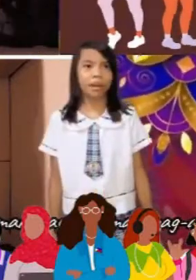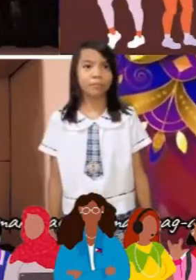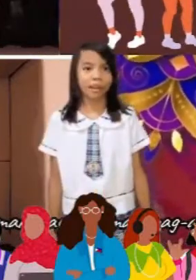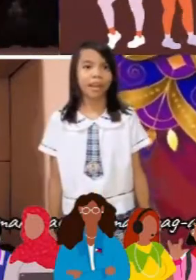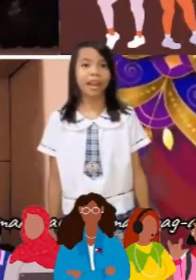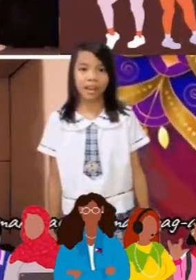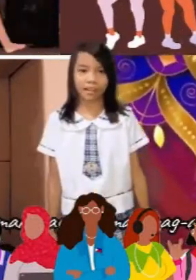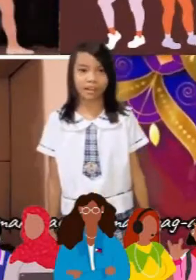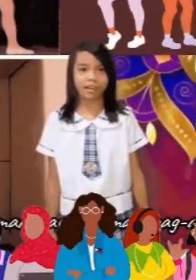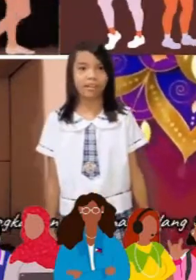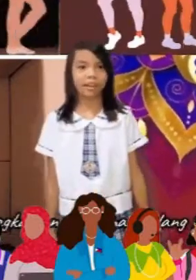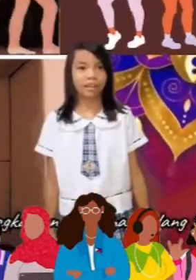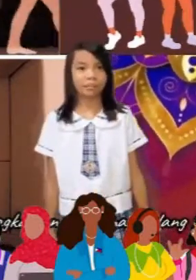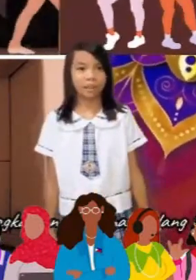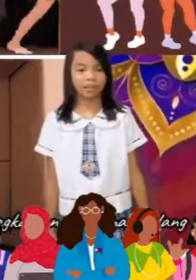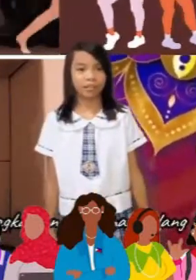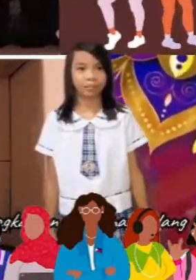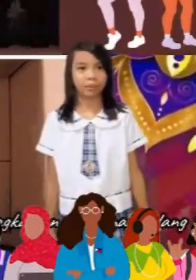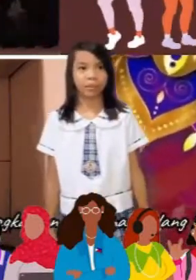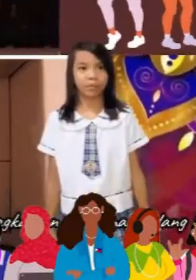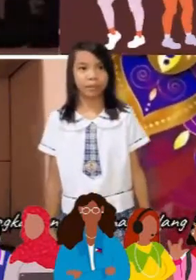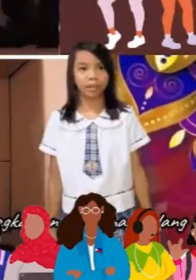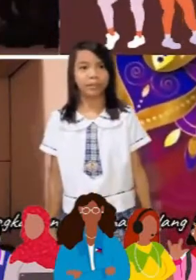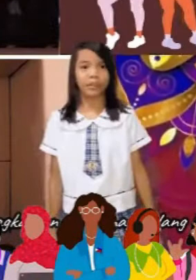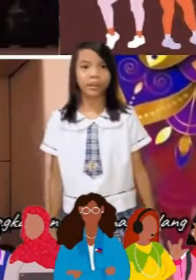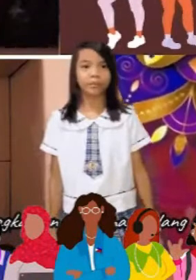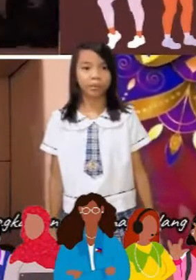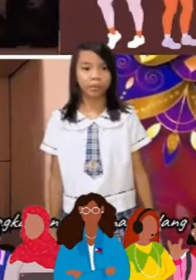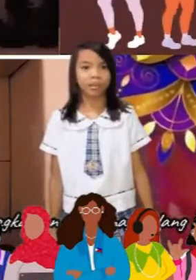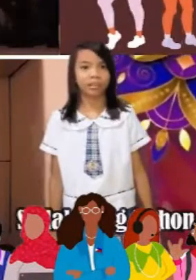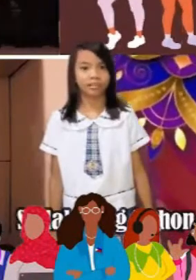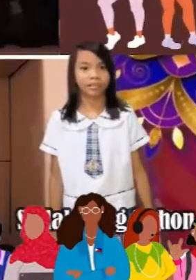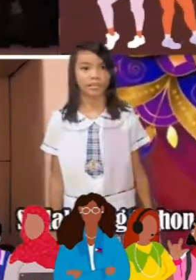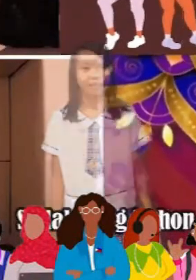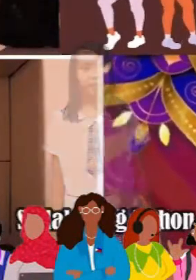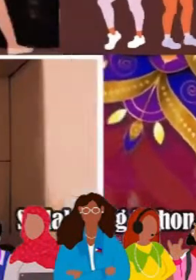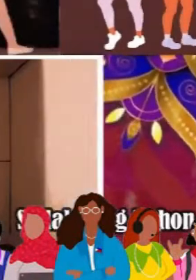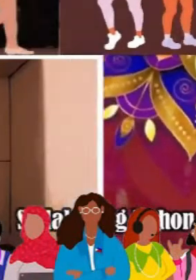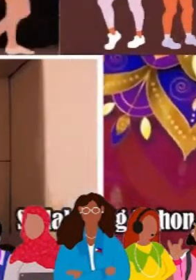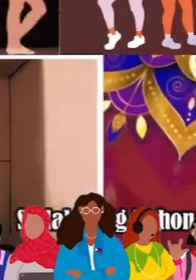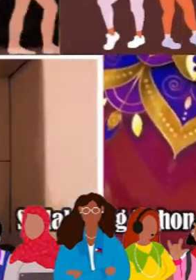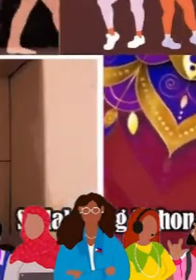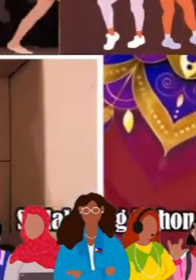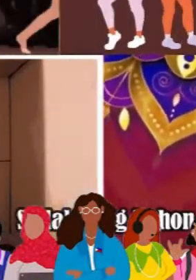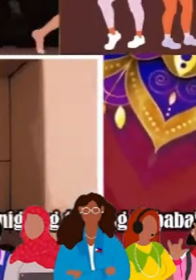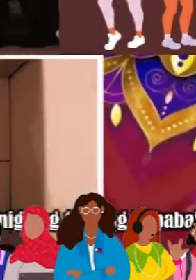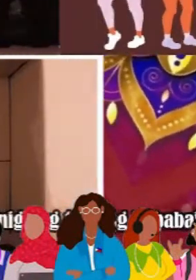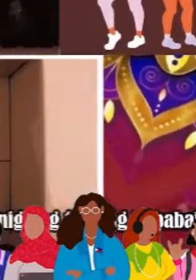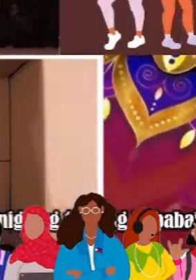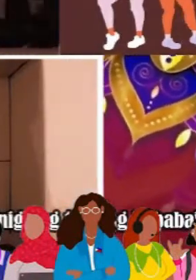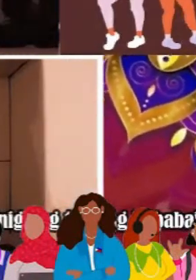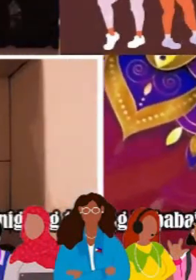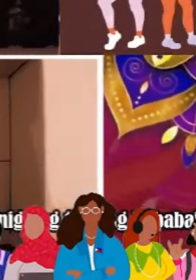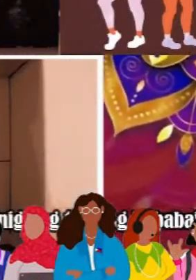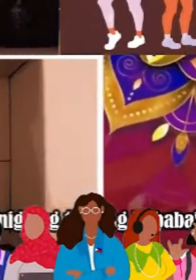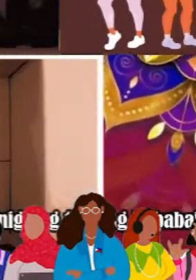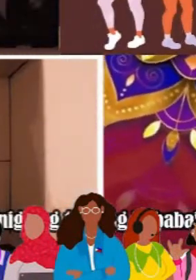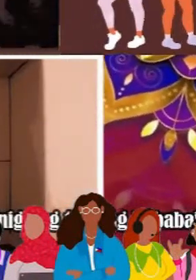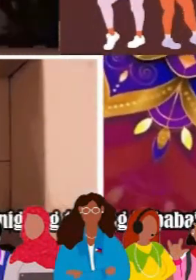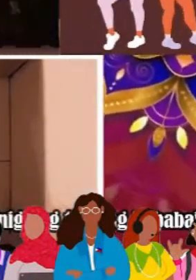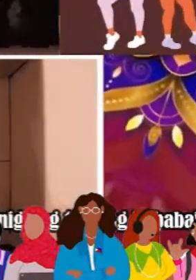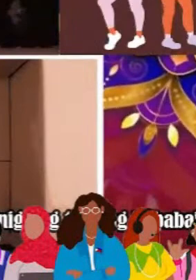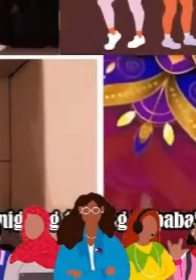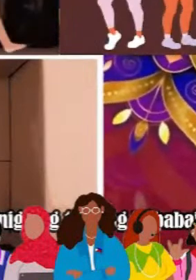makapaglaro, makapag-aral at karoon po ng magandang buhay. Sa lapas ng kahon,